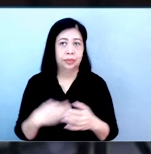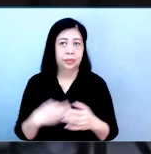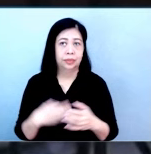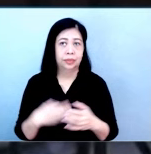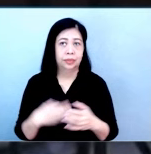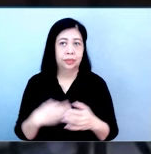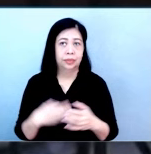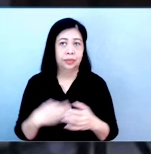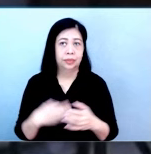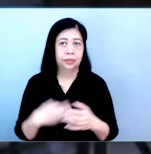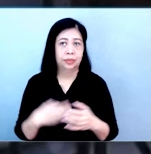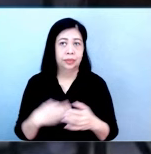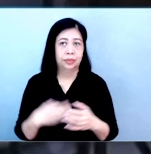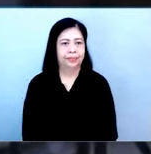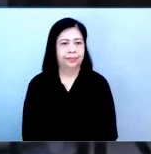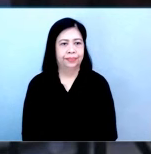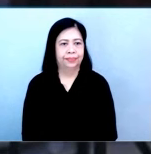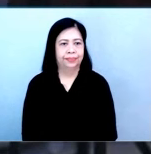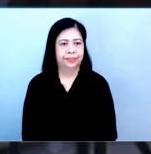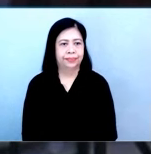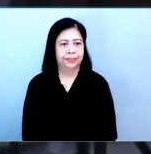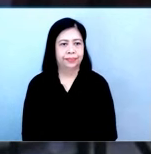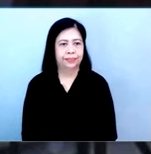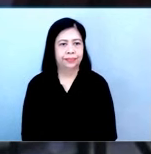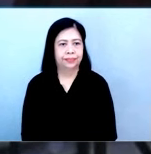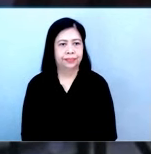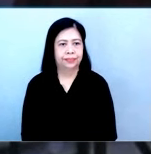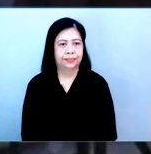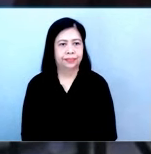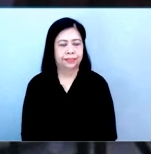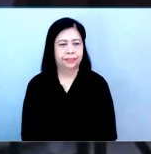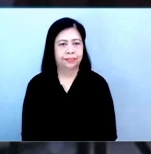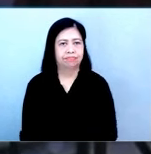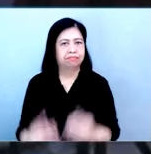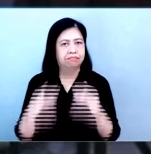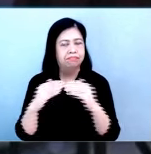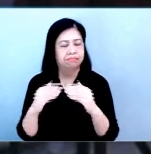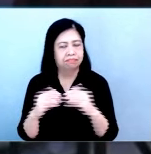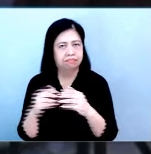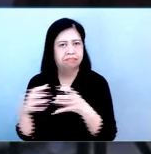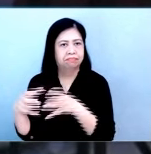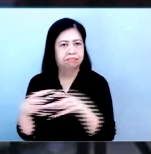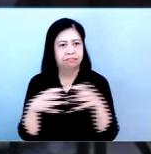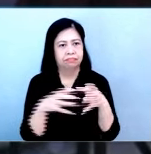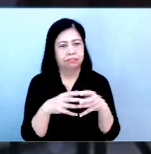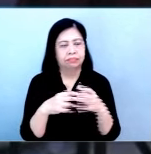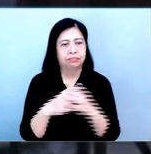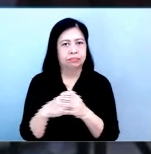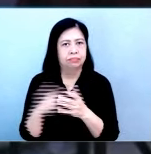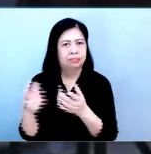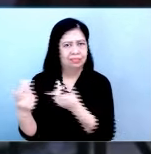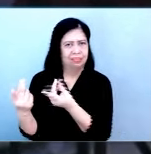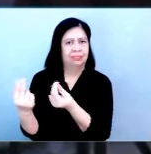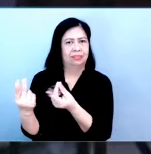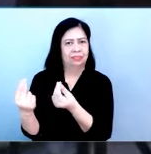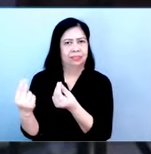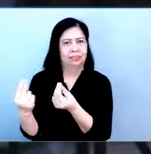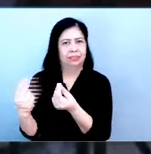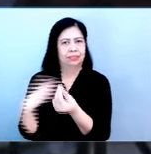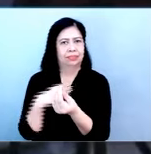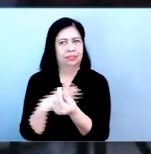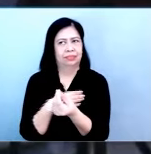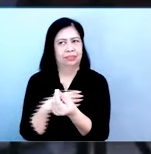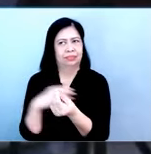accused us of practices which they are doing in the very